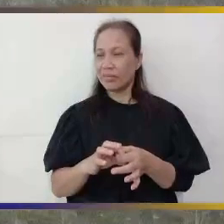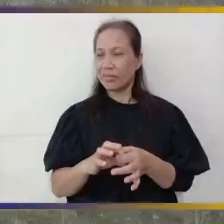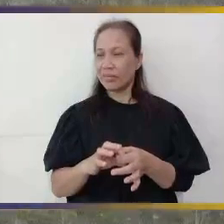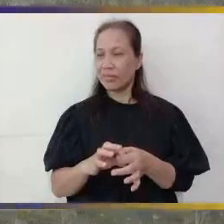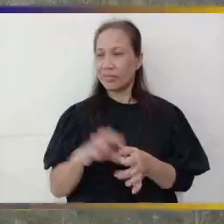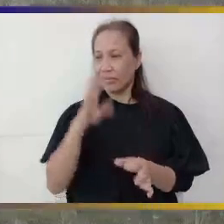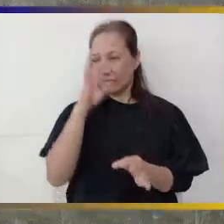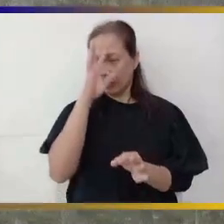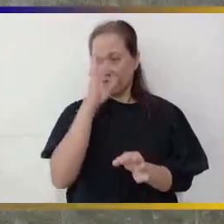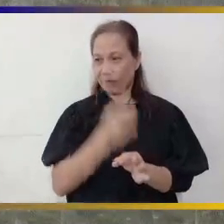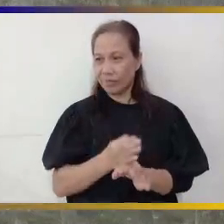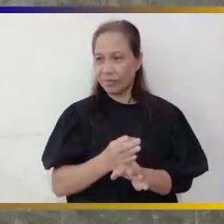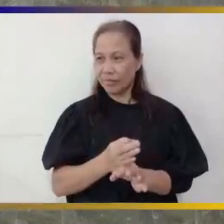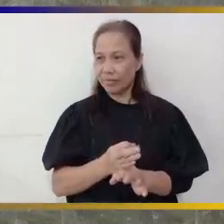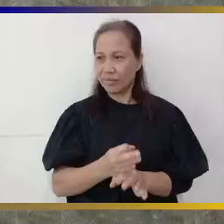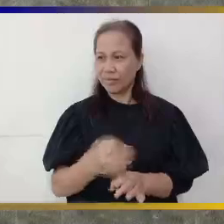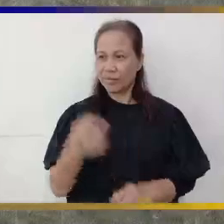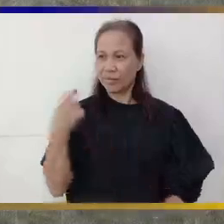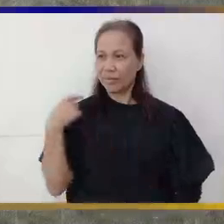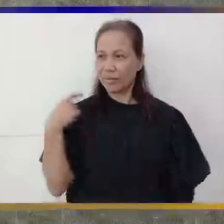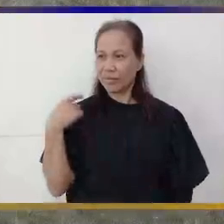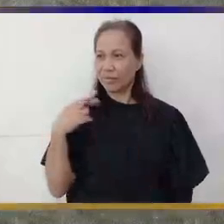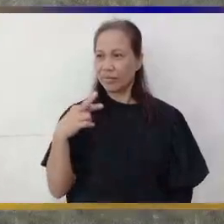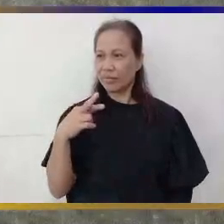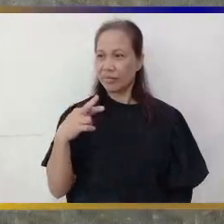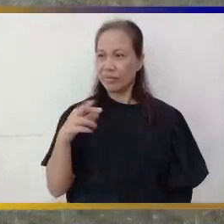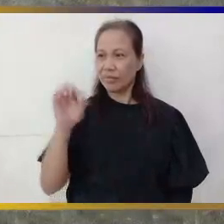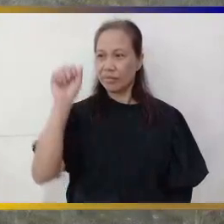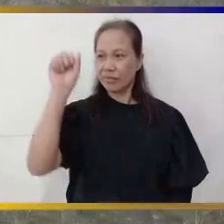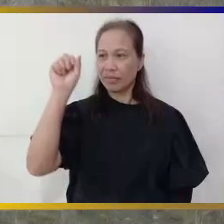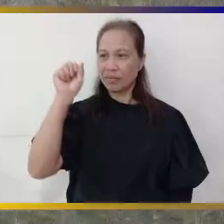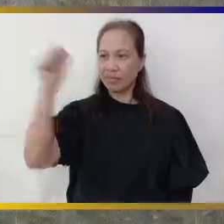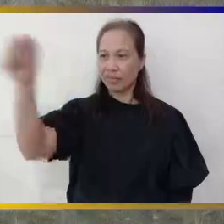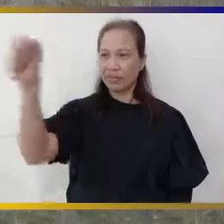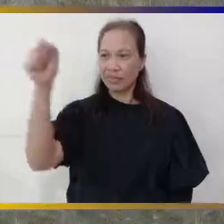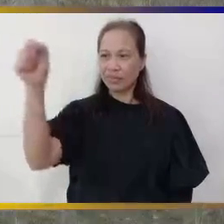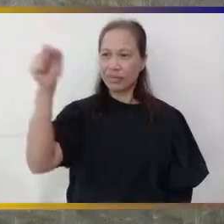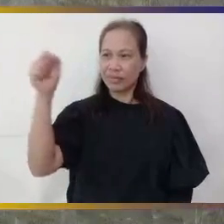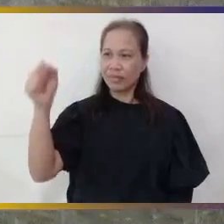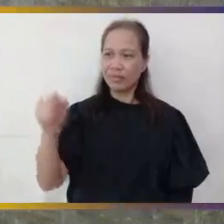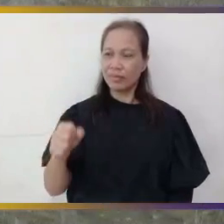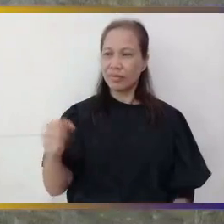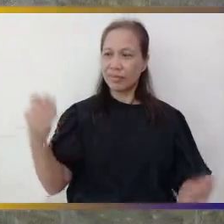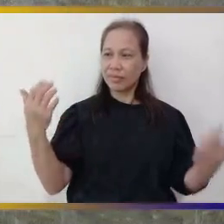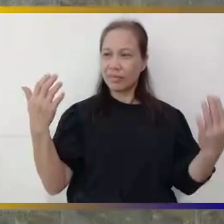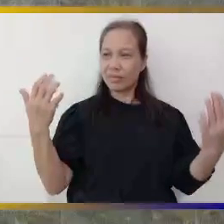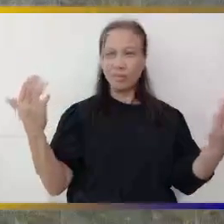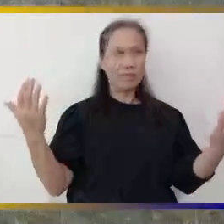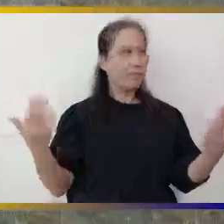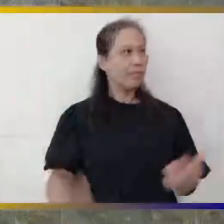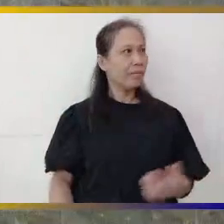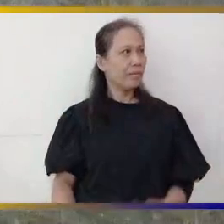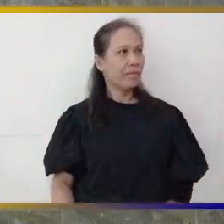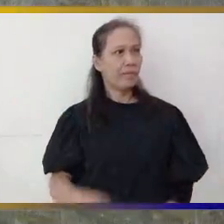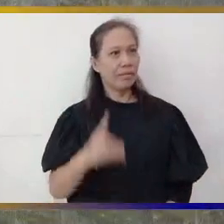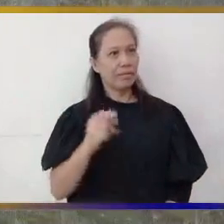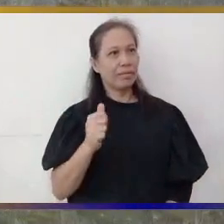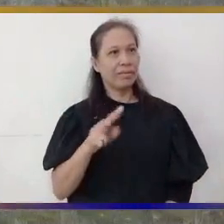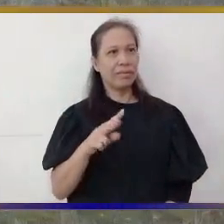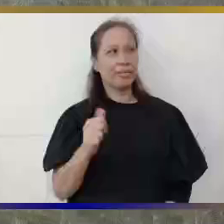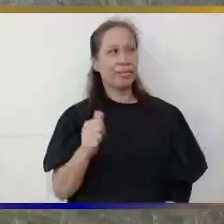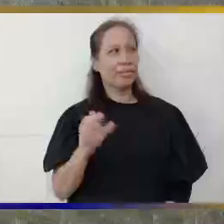ba sa raling nangyari doon sa Davao talagang may namatay sa kanila sinasabi ko sa inyo mapatid hindi